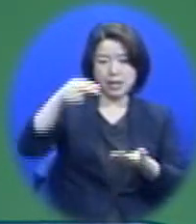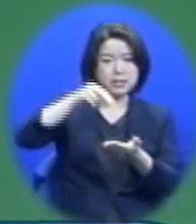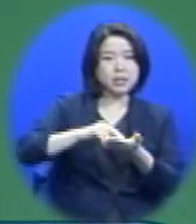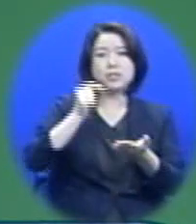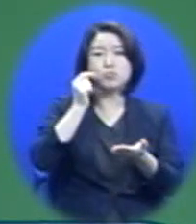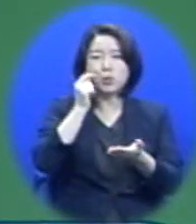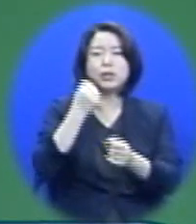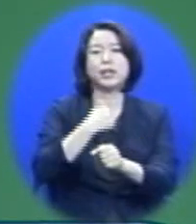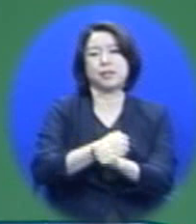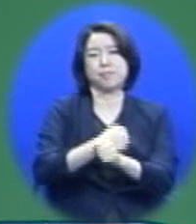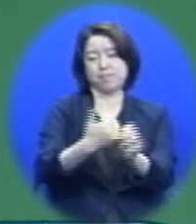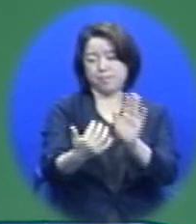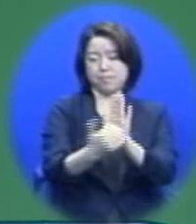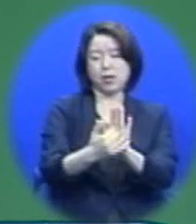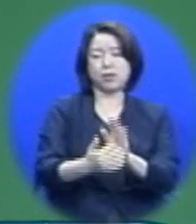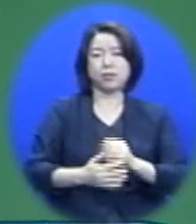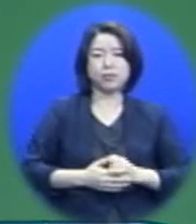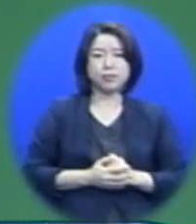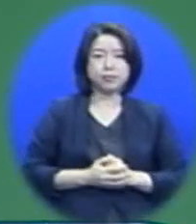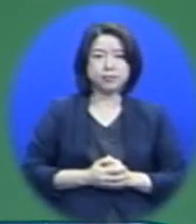못하게 하렵니다.